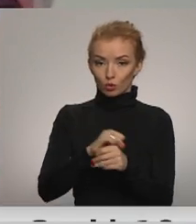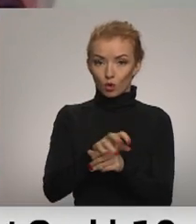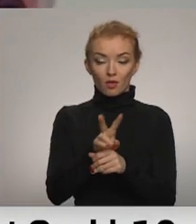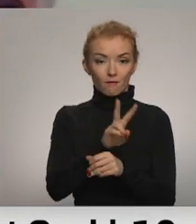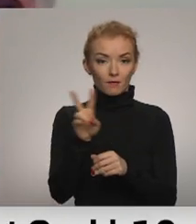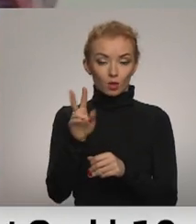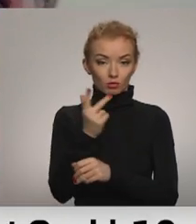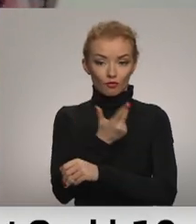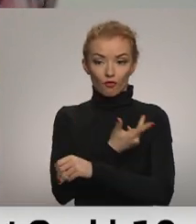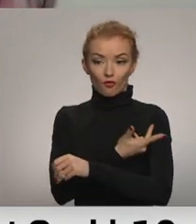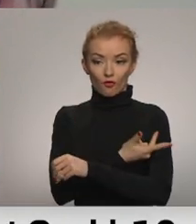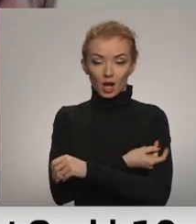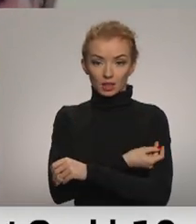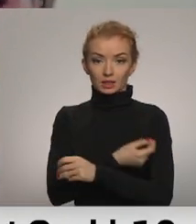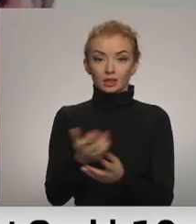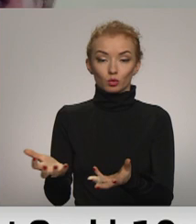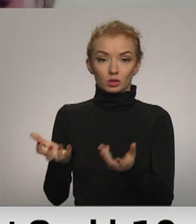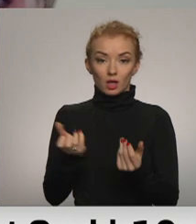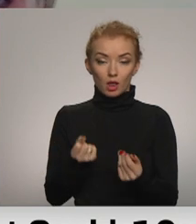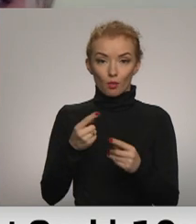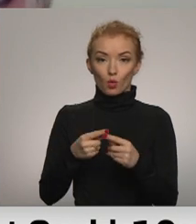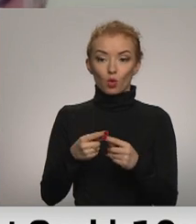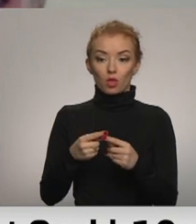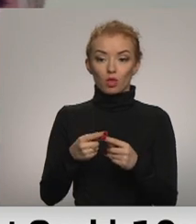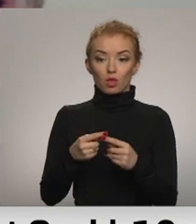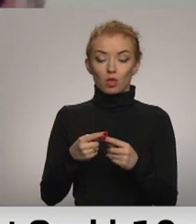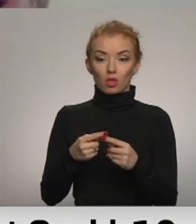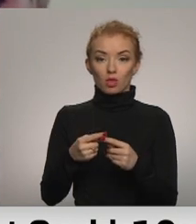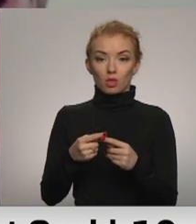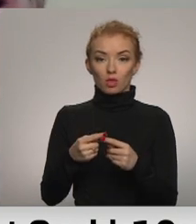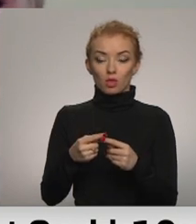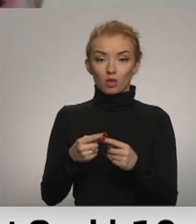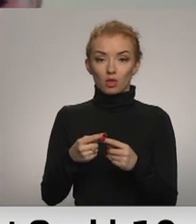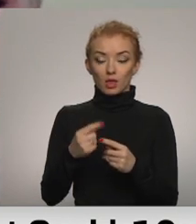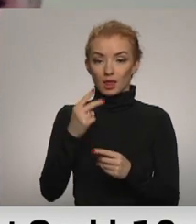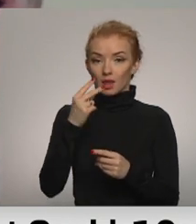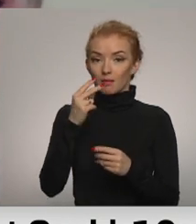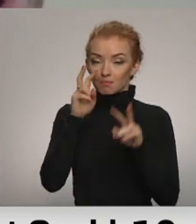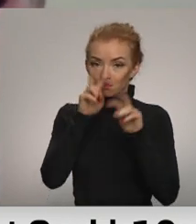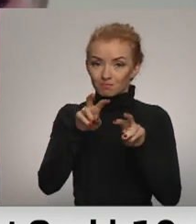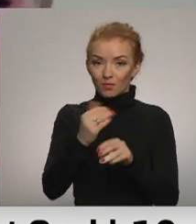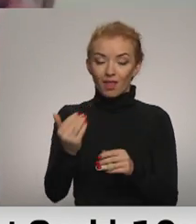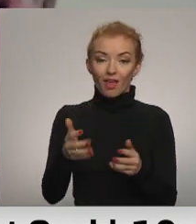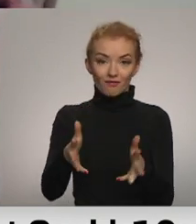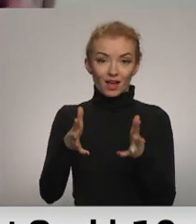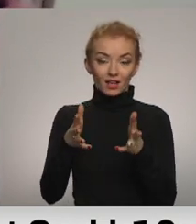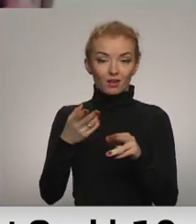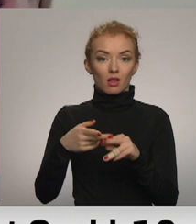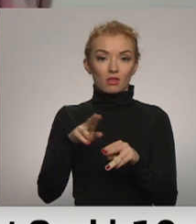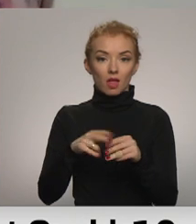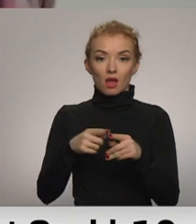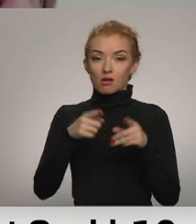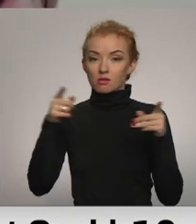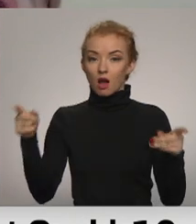Covid-19 vakcīnas tiek saņemtas un būtiski skatīt arī viņa efektivitāti, tad garāks intervāls